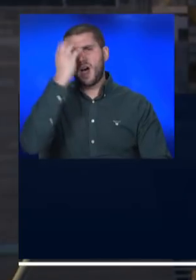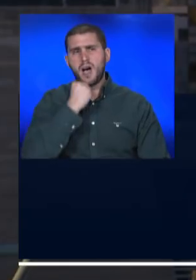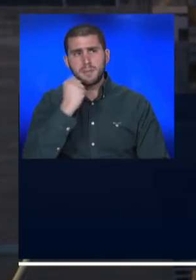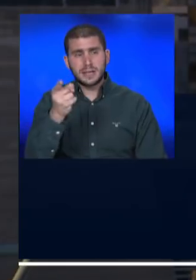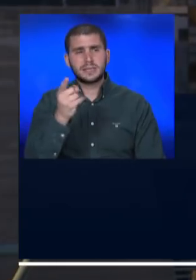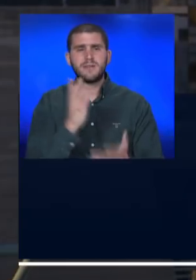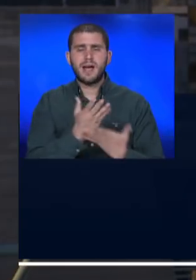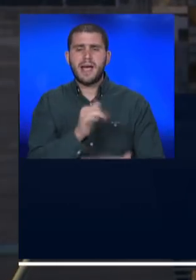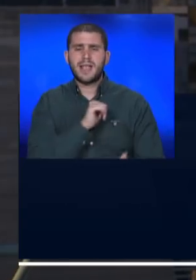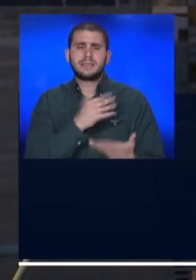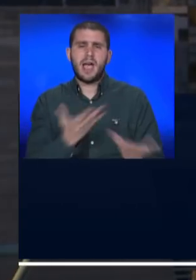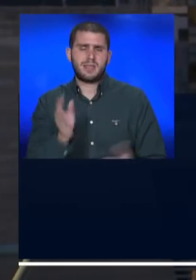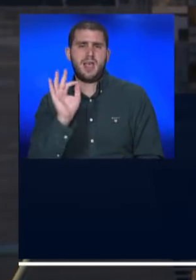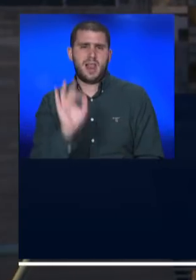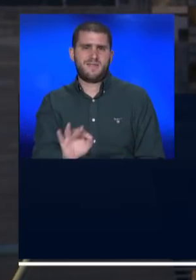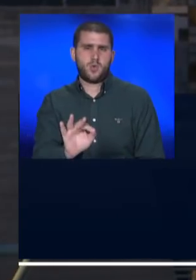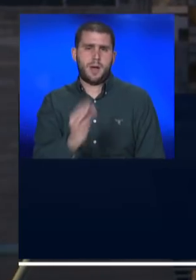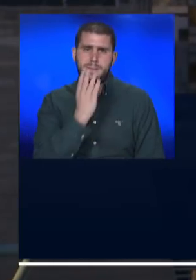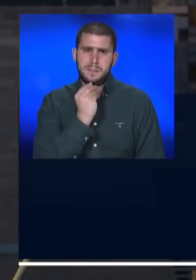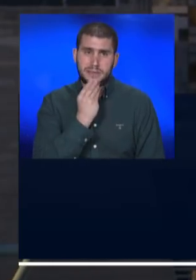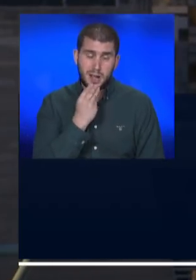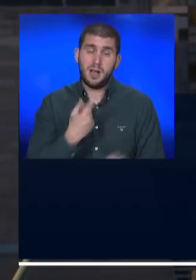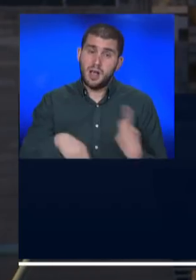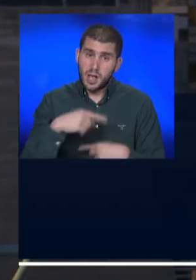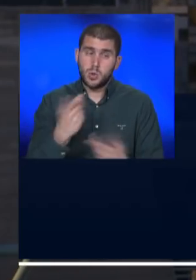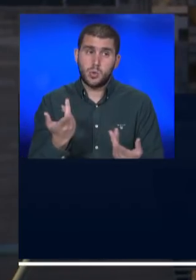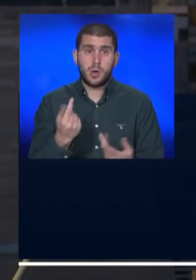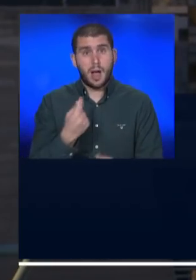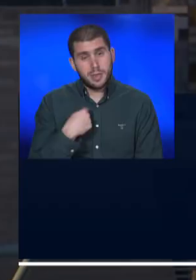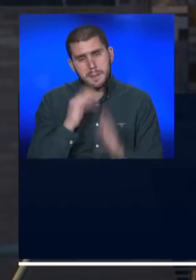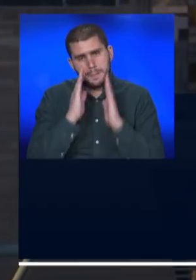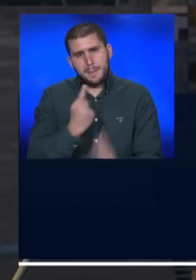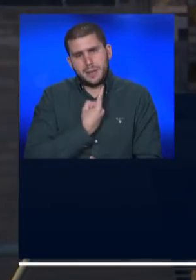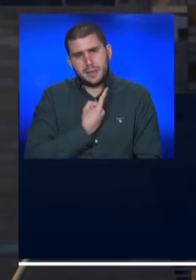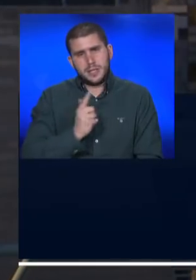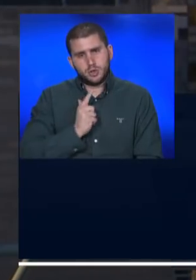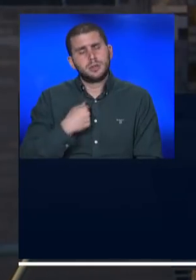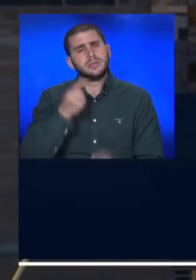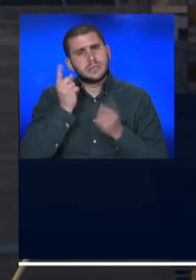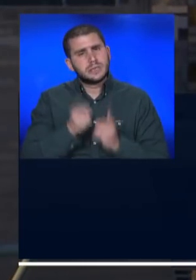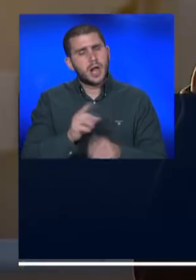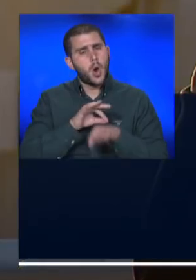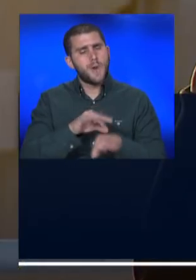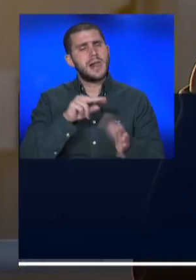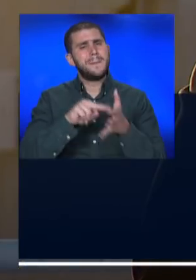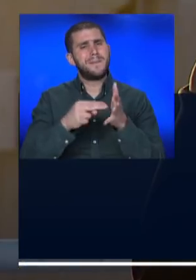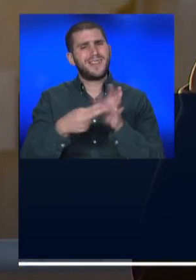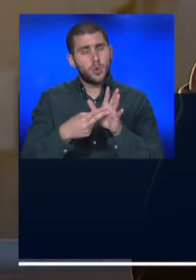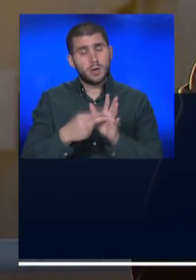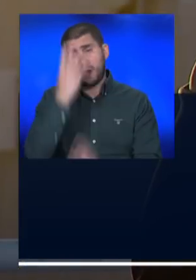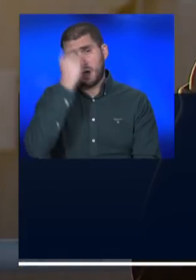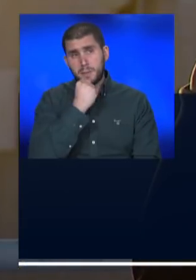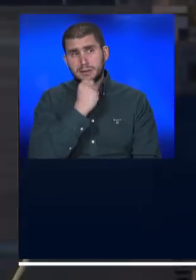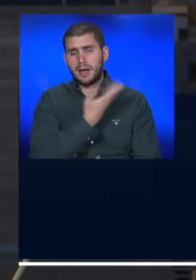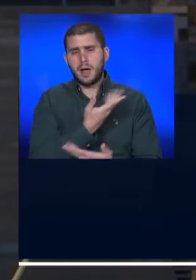לפגוע בישראל, ואנחנו, אני מאמין, באופן אישי, שאנחנו נצטרך להוביל מדיניות שבה לחמאס לא יהיה כדאי